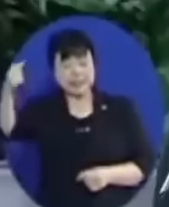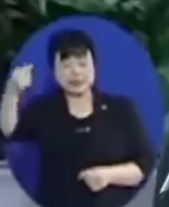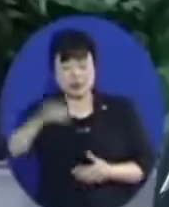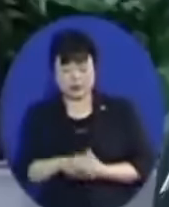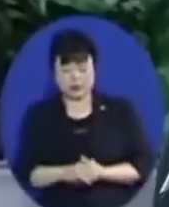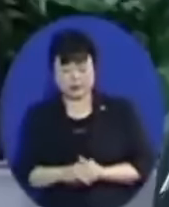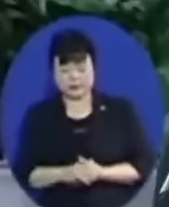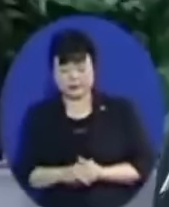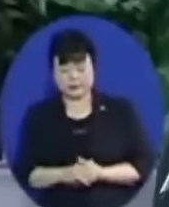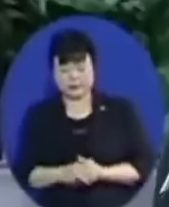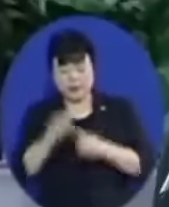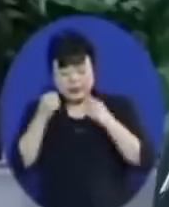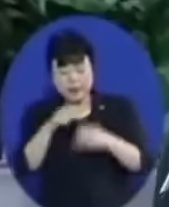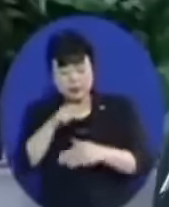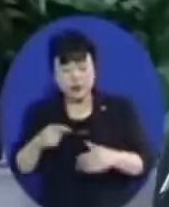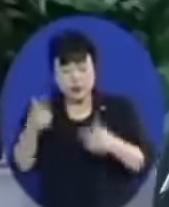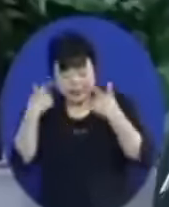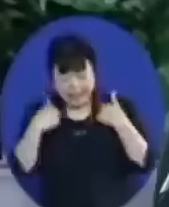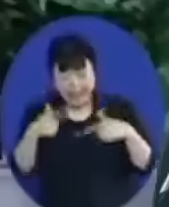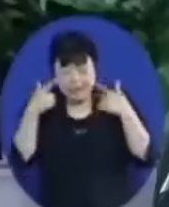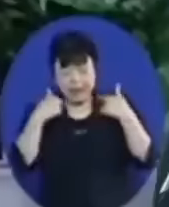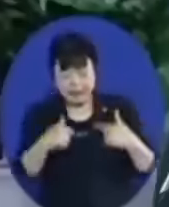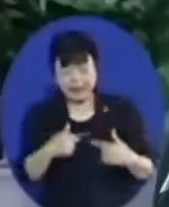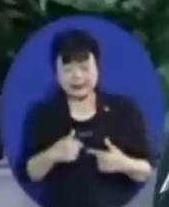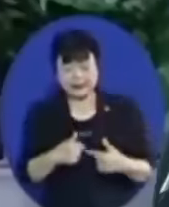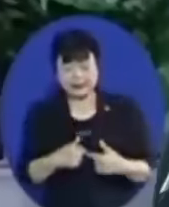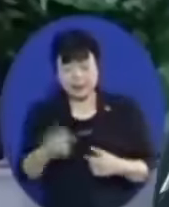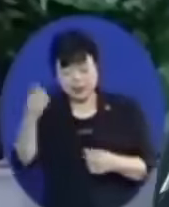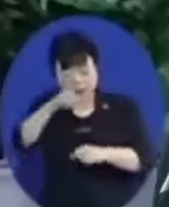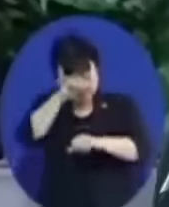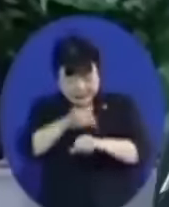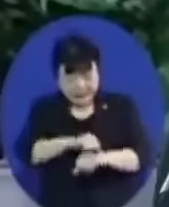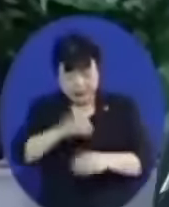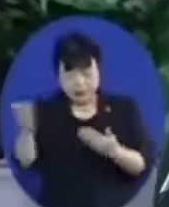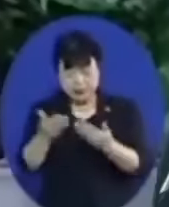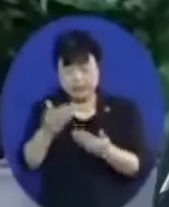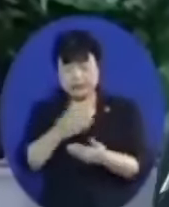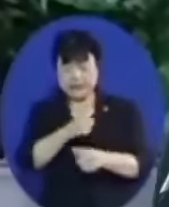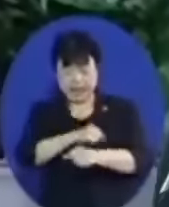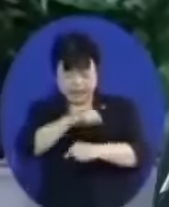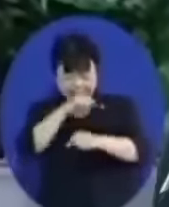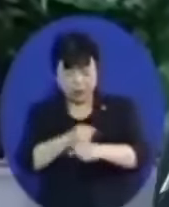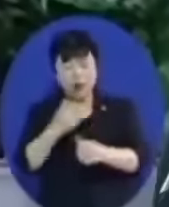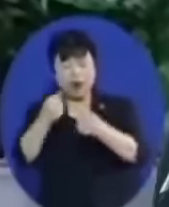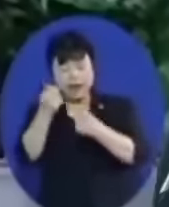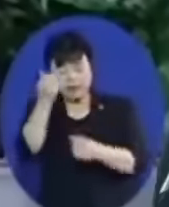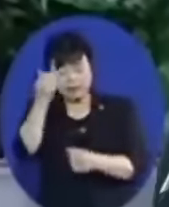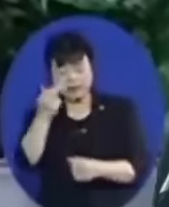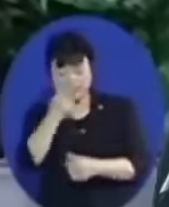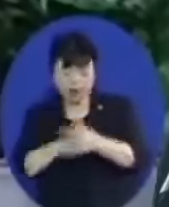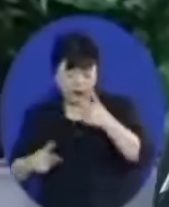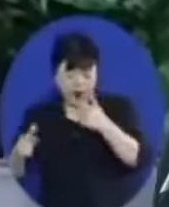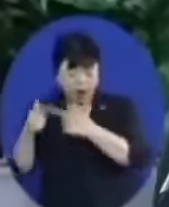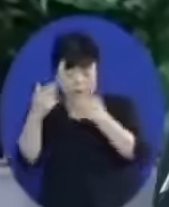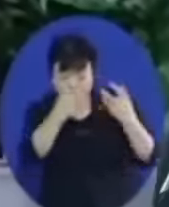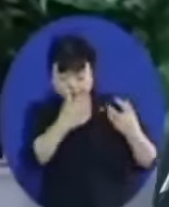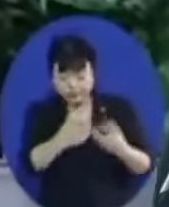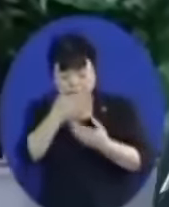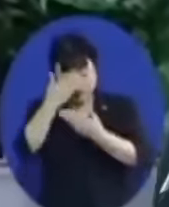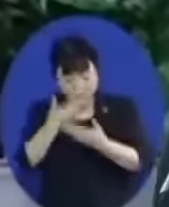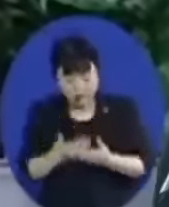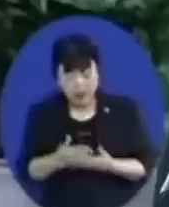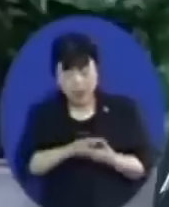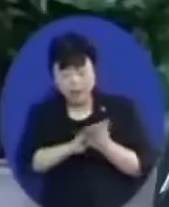만들어주셔서 우리의 생활이 날로 영혼의 잘됨 같이 범사의 잘됨에 강건하고 생명을 얻되 풍성하게